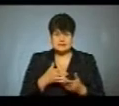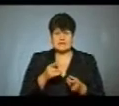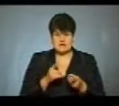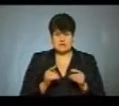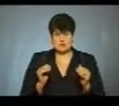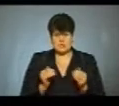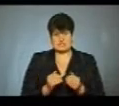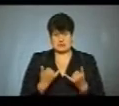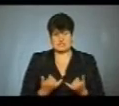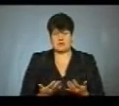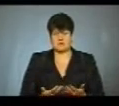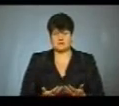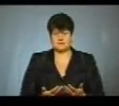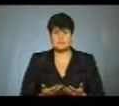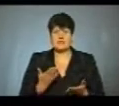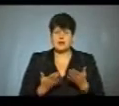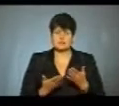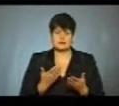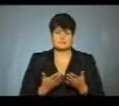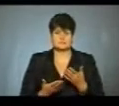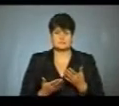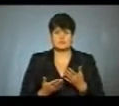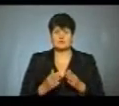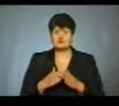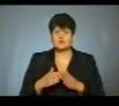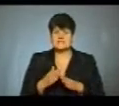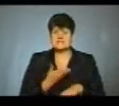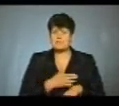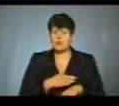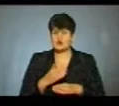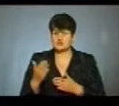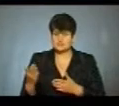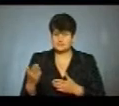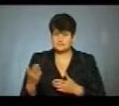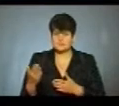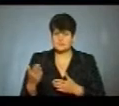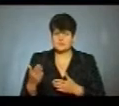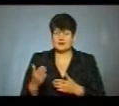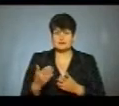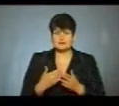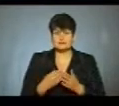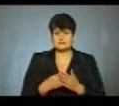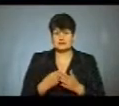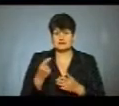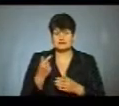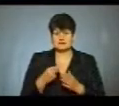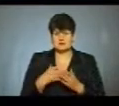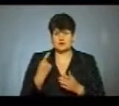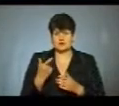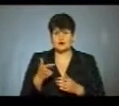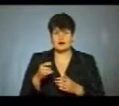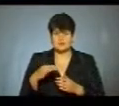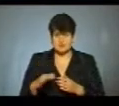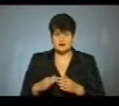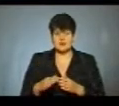низька зараз. Але ж в сусідній Польщі середня ціна гектара в районі 8 тисяч євро